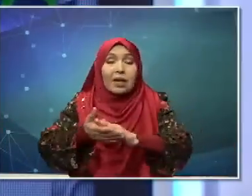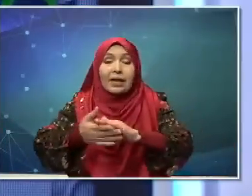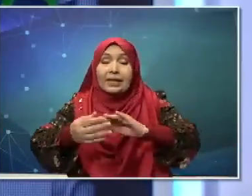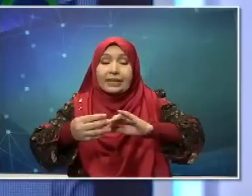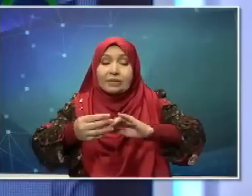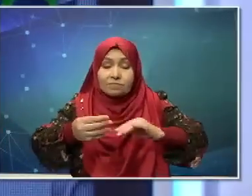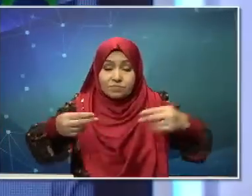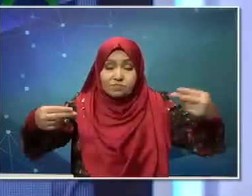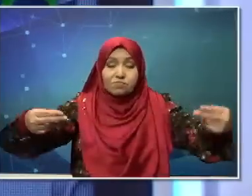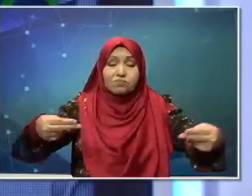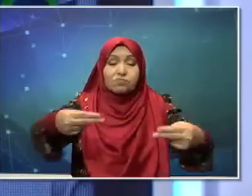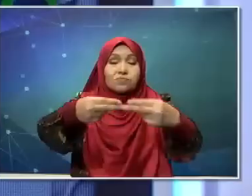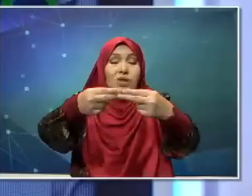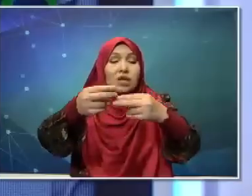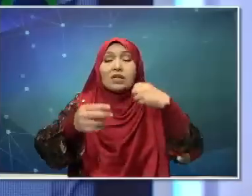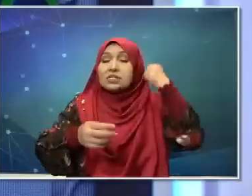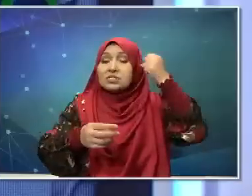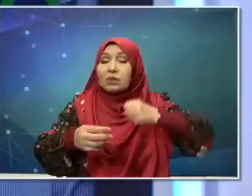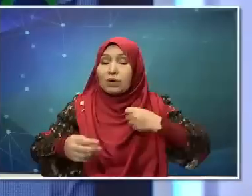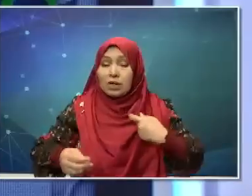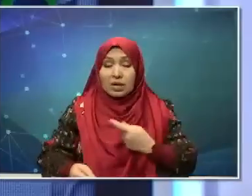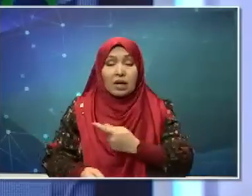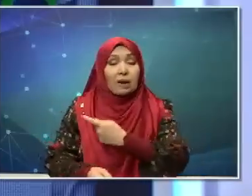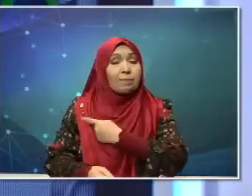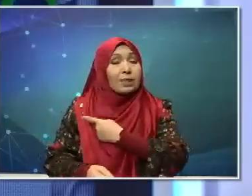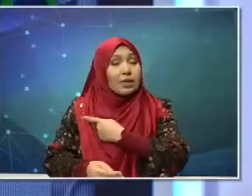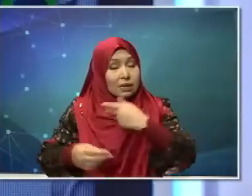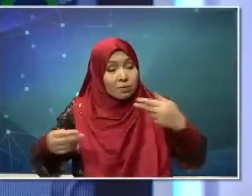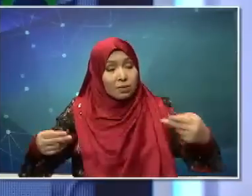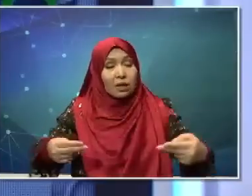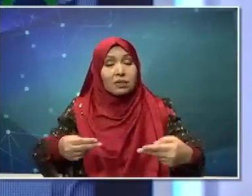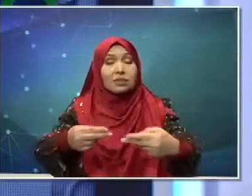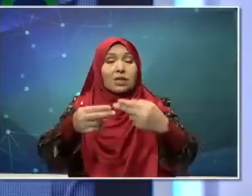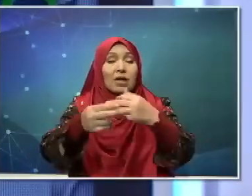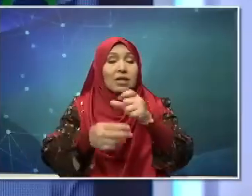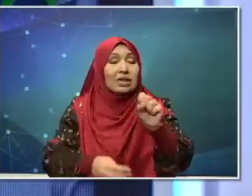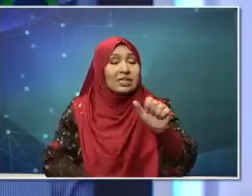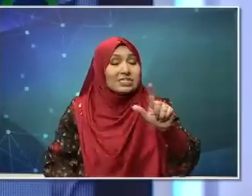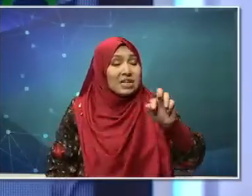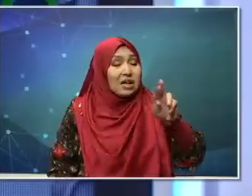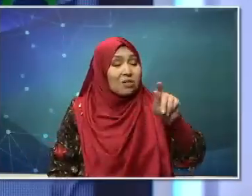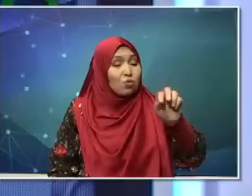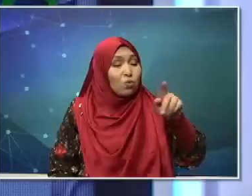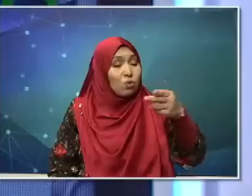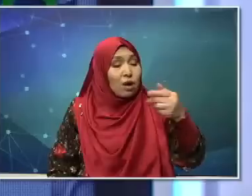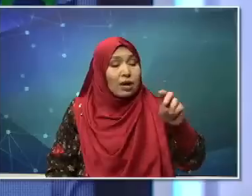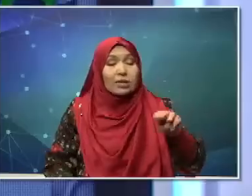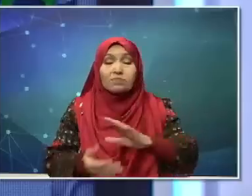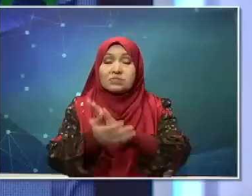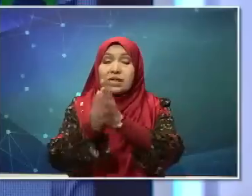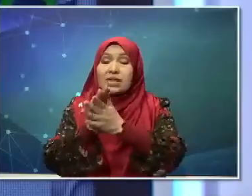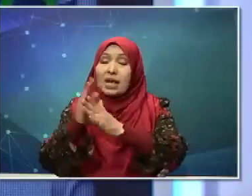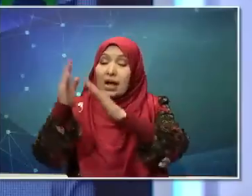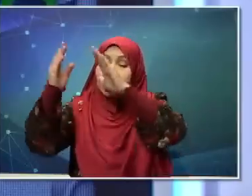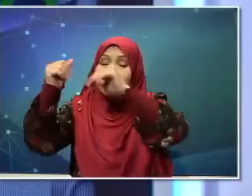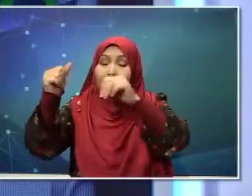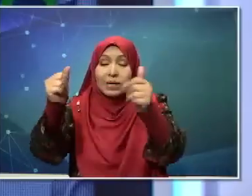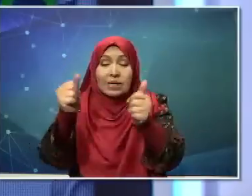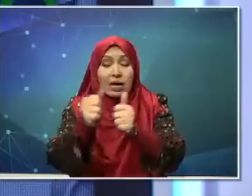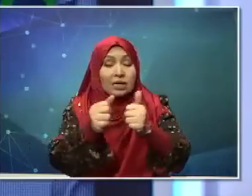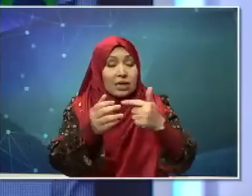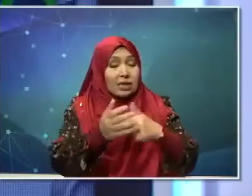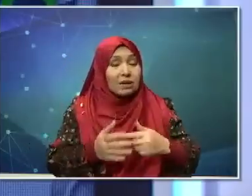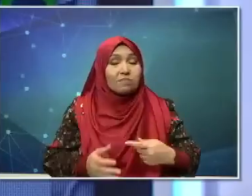persaudaraan kami ya Allah ikatan silaturrahim kami ya Allah moga-moga dengan yang demikian